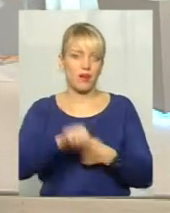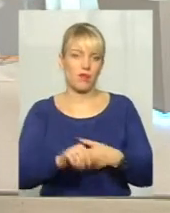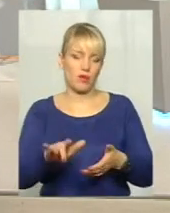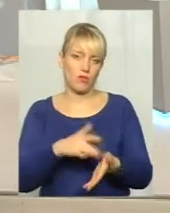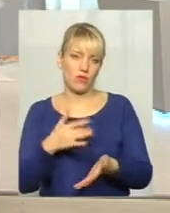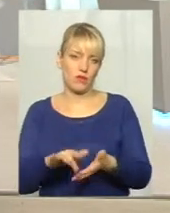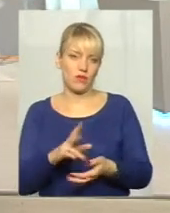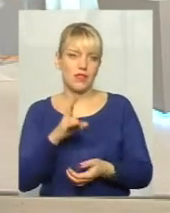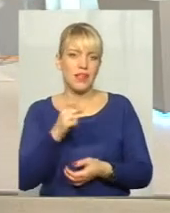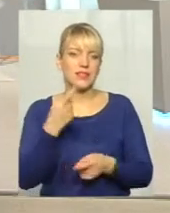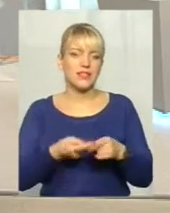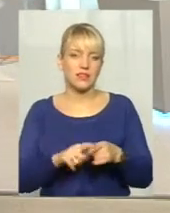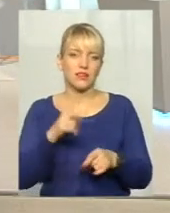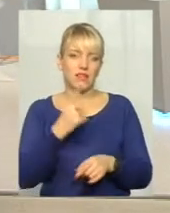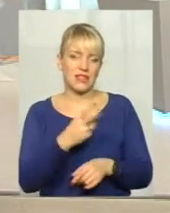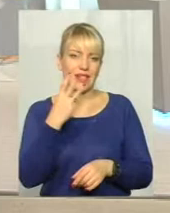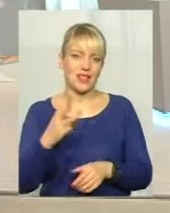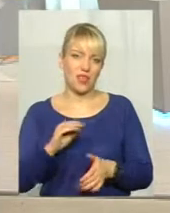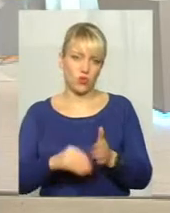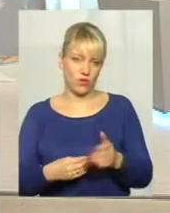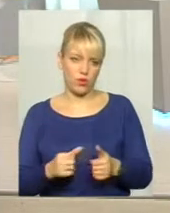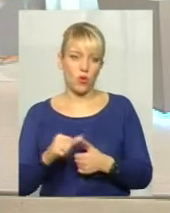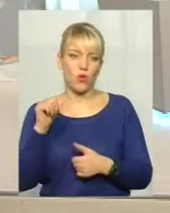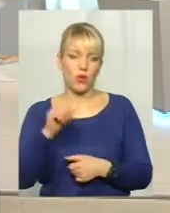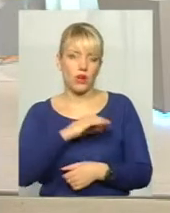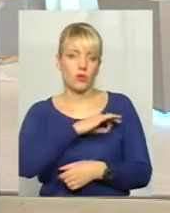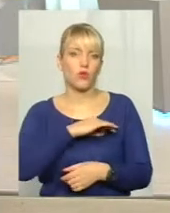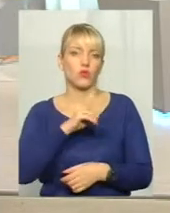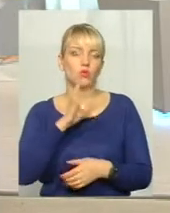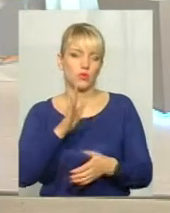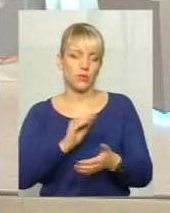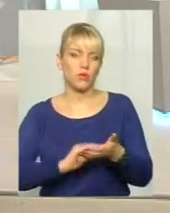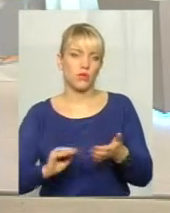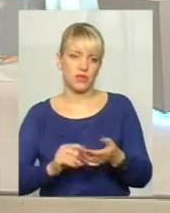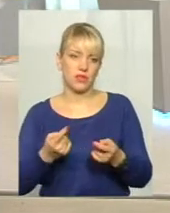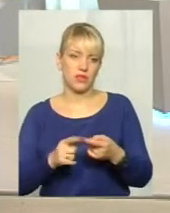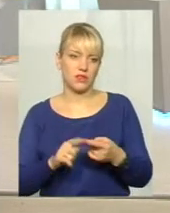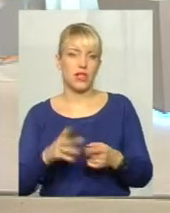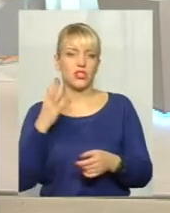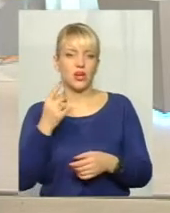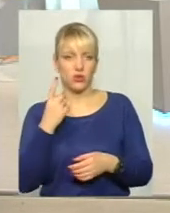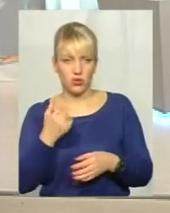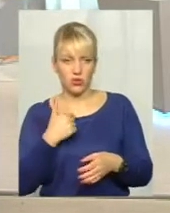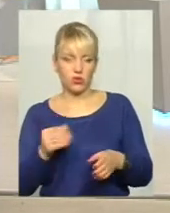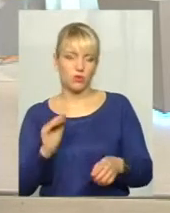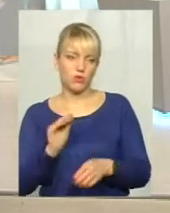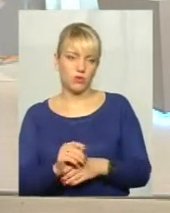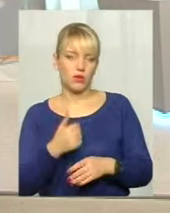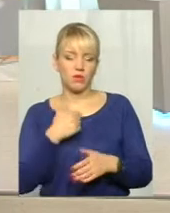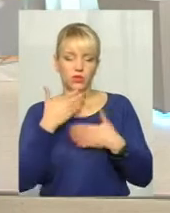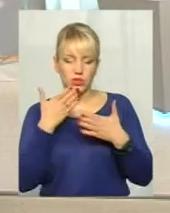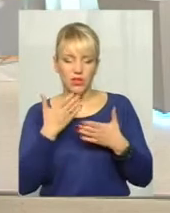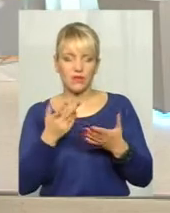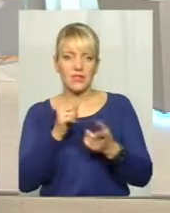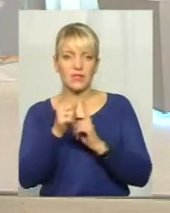23 довідки. Окремих юристів. Окремих юристів, які будуть це все прописувати. І ще одне, хотів би додати, от, почитав трохи ті зміни, які